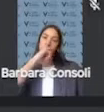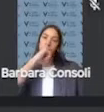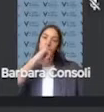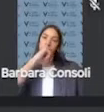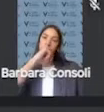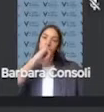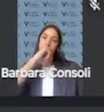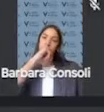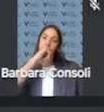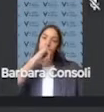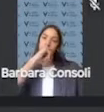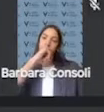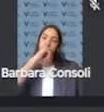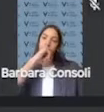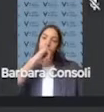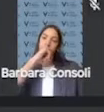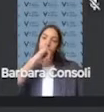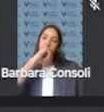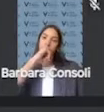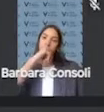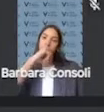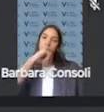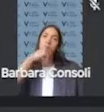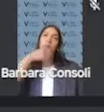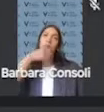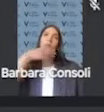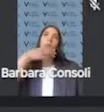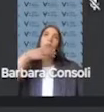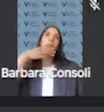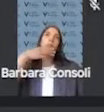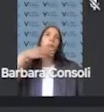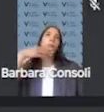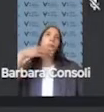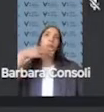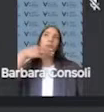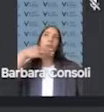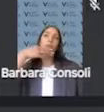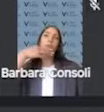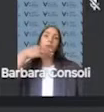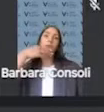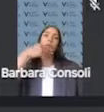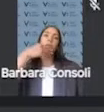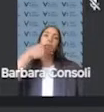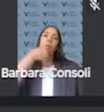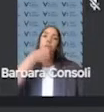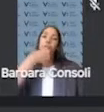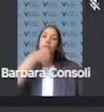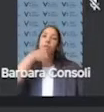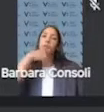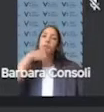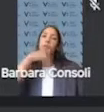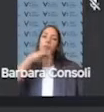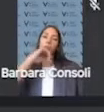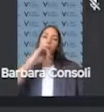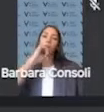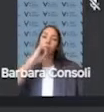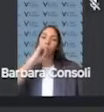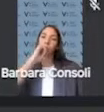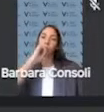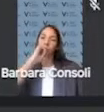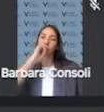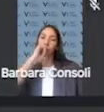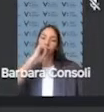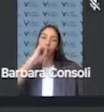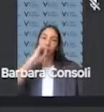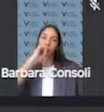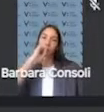quale siete stata assegnata. Magari risponderemo alla vostra mail confermandovi la prenotazione